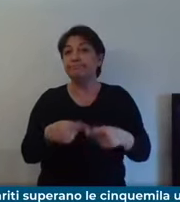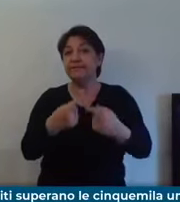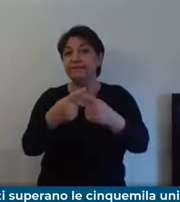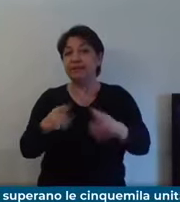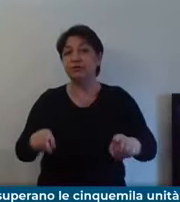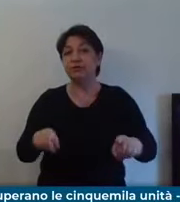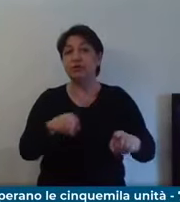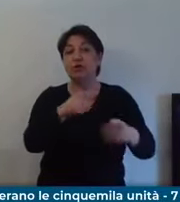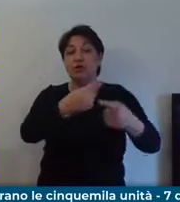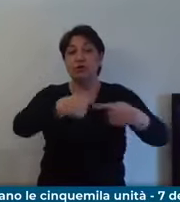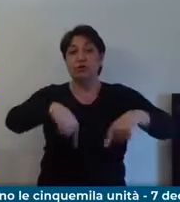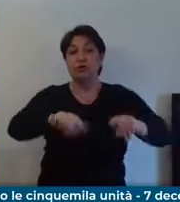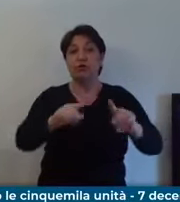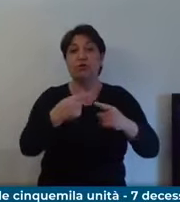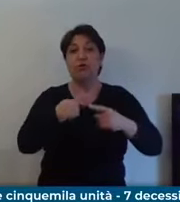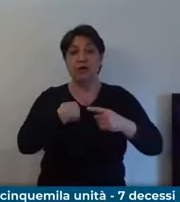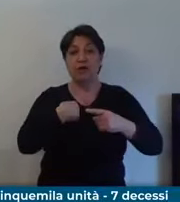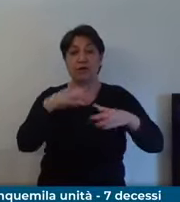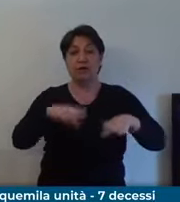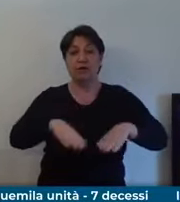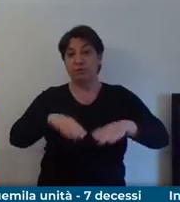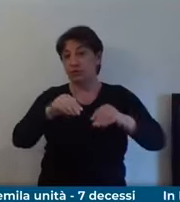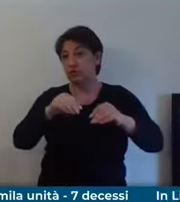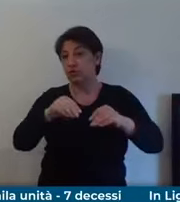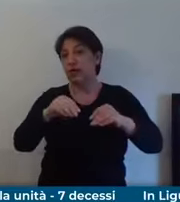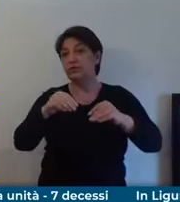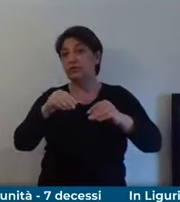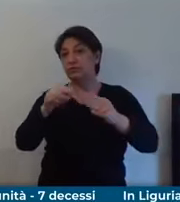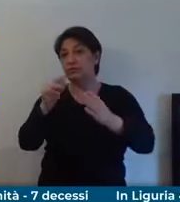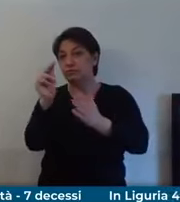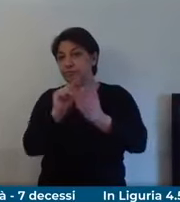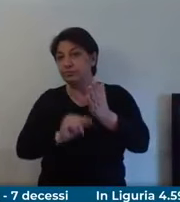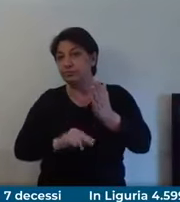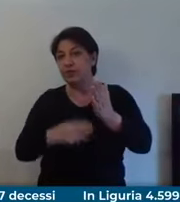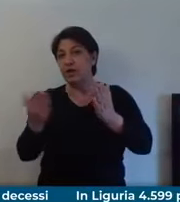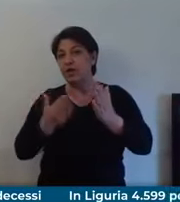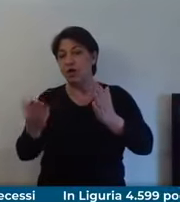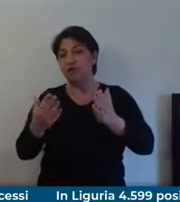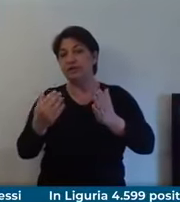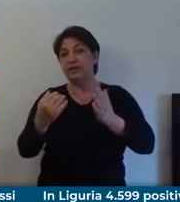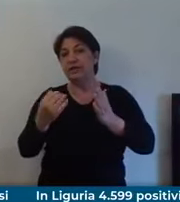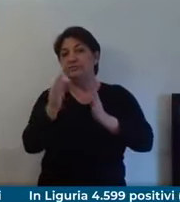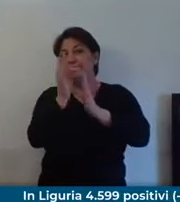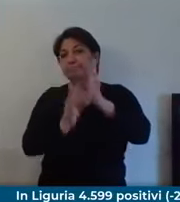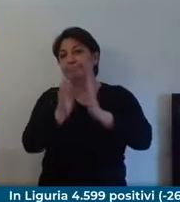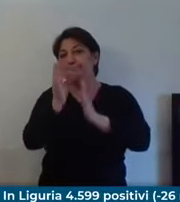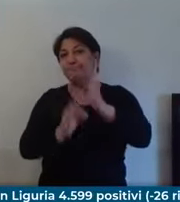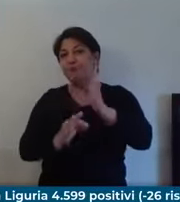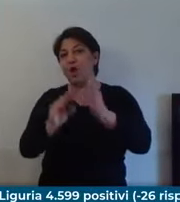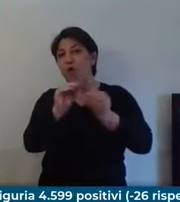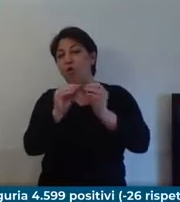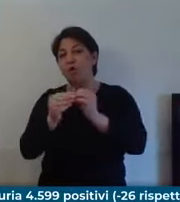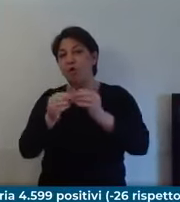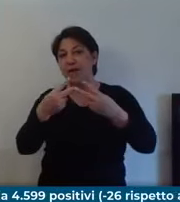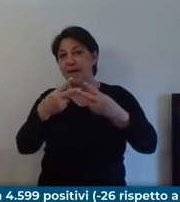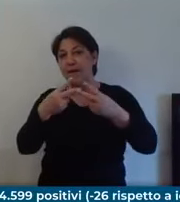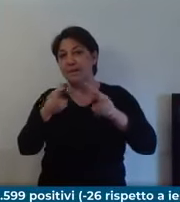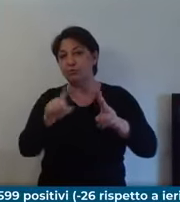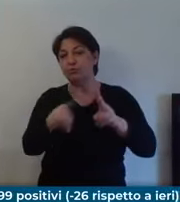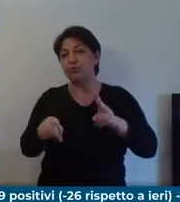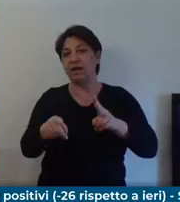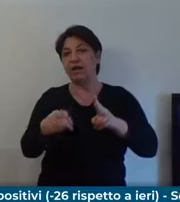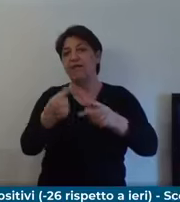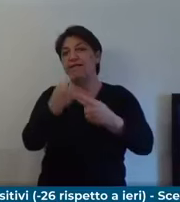torneranno ad aprire: somministrazione di alimenti e bevande, dunque ristoranti, bar, chioschi, artigiani della cura della persona,